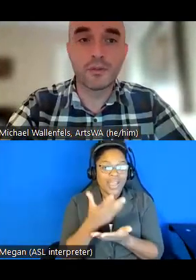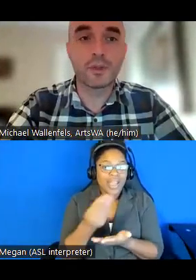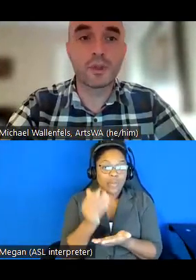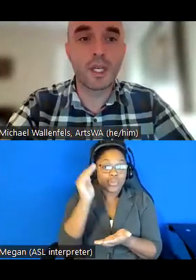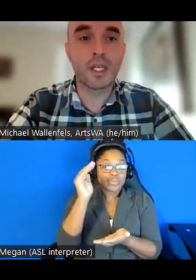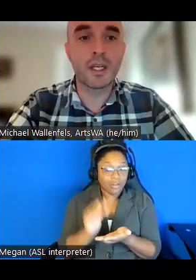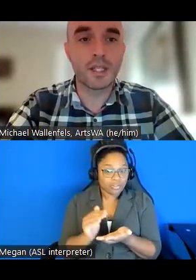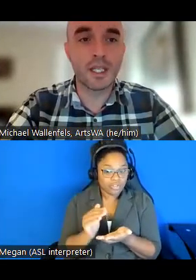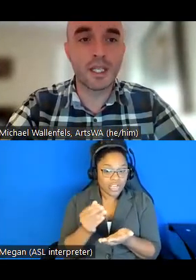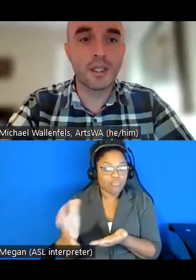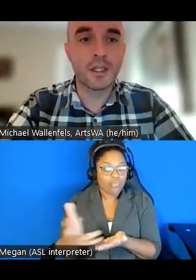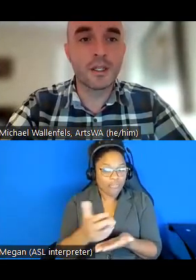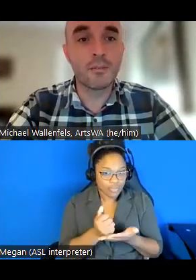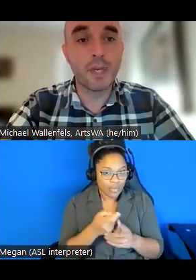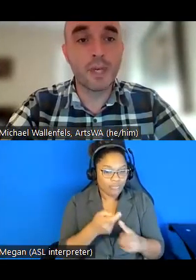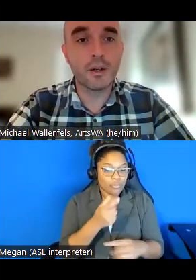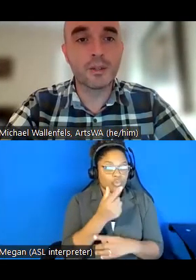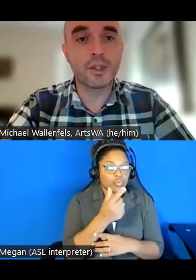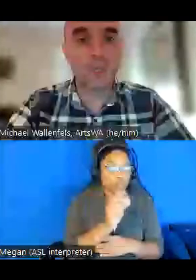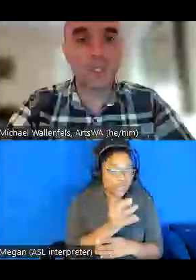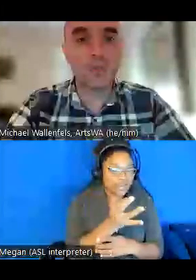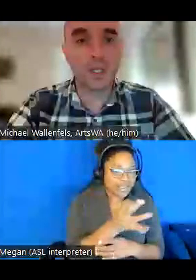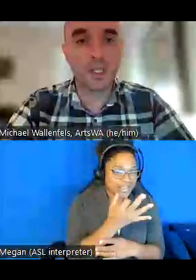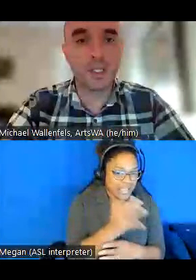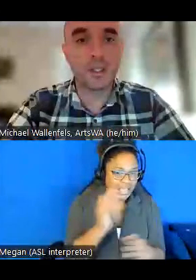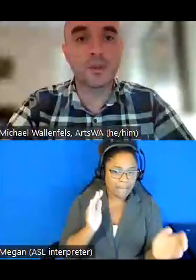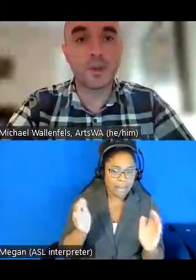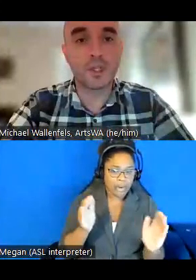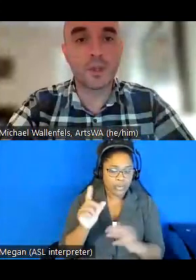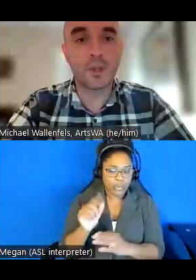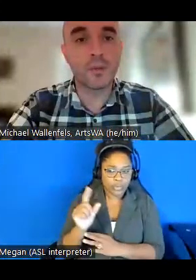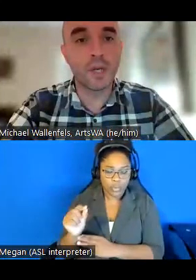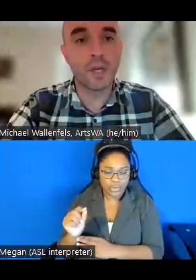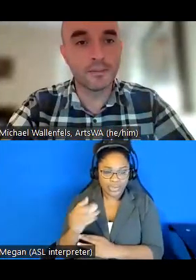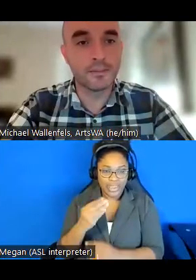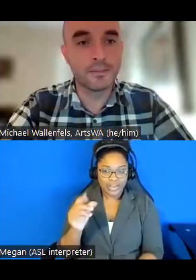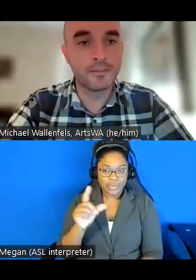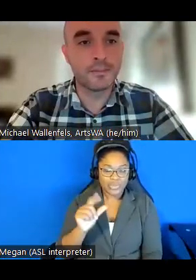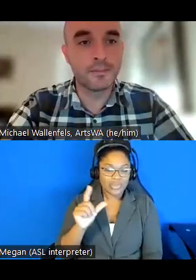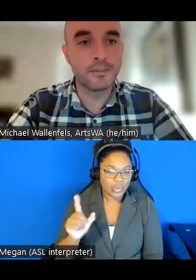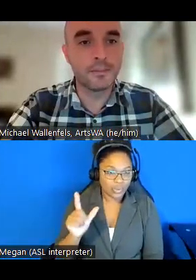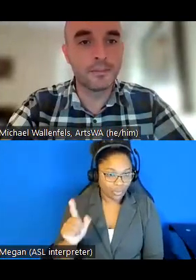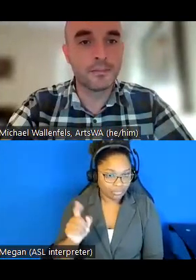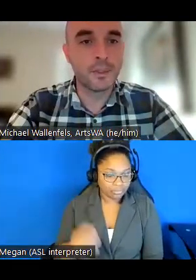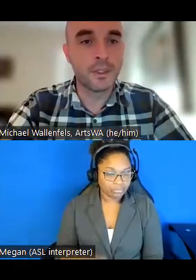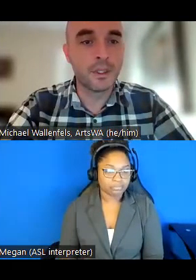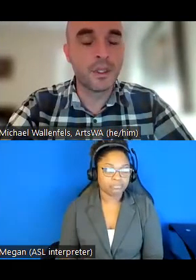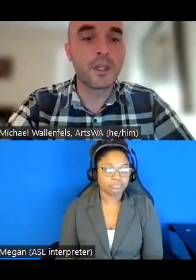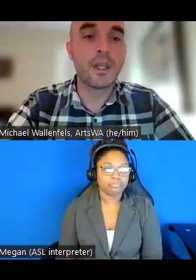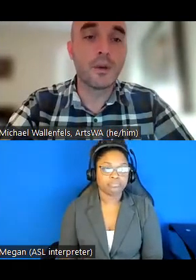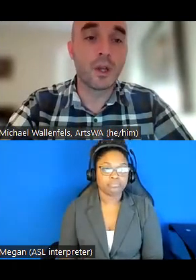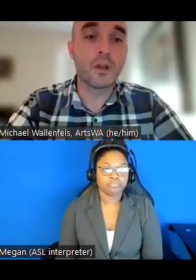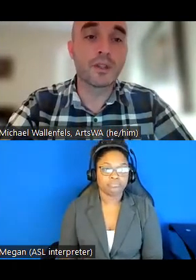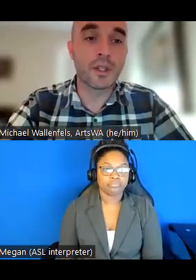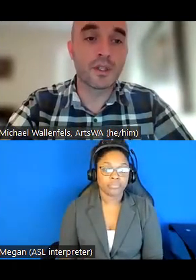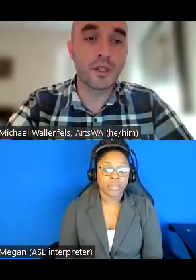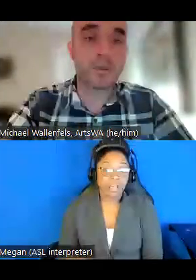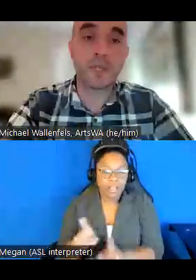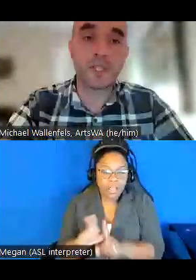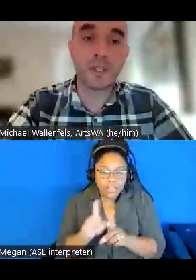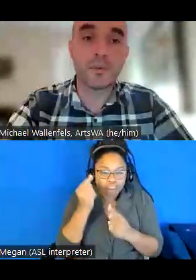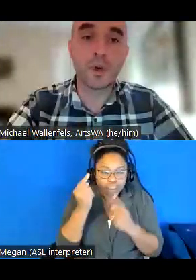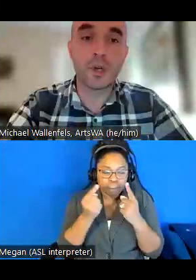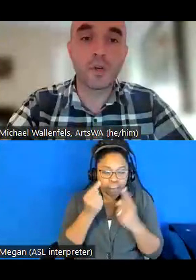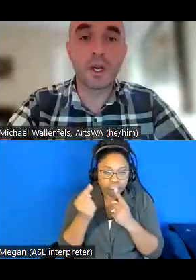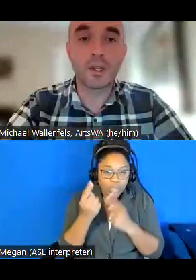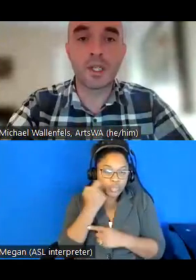규모도 교류되고 또 그다음 2022년, 21년에 비해 2019년 수익 감소도 고려되고요.